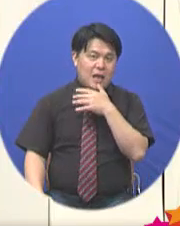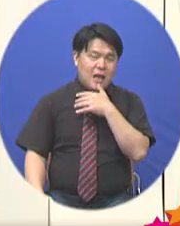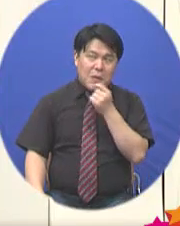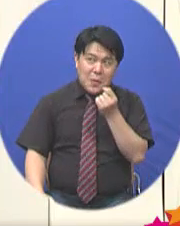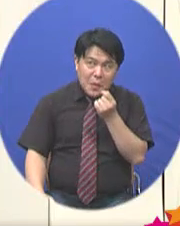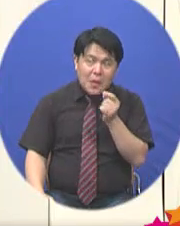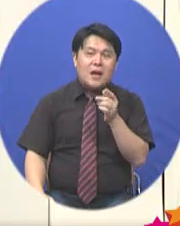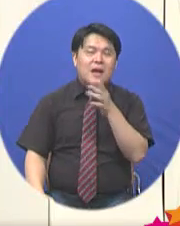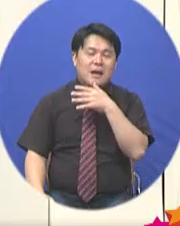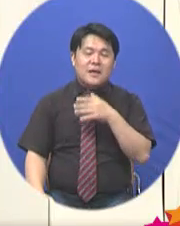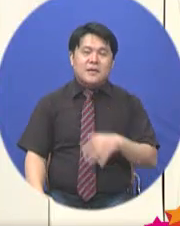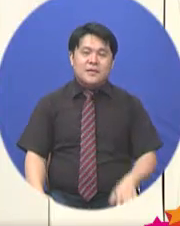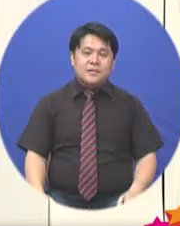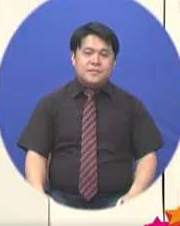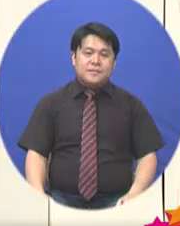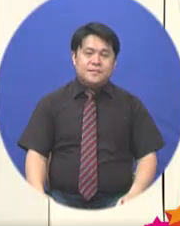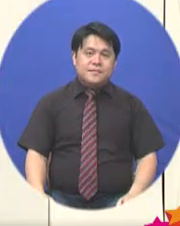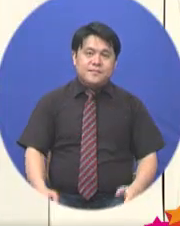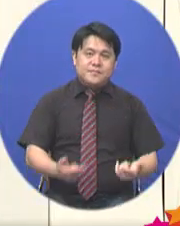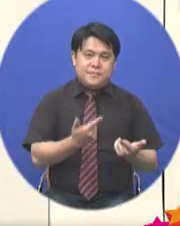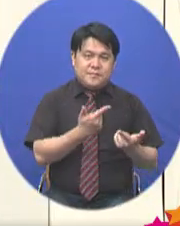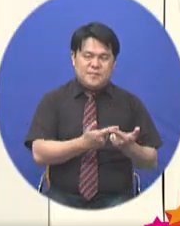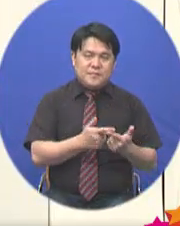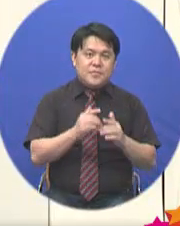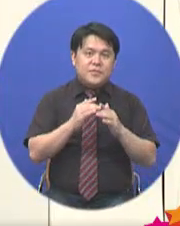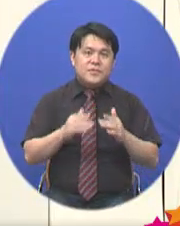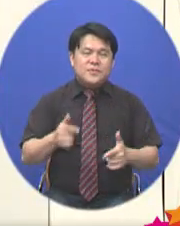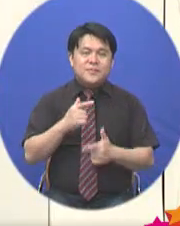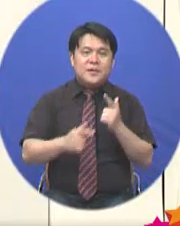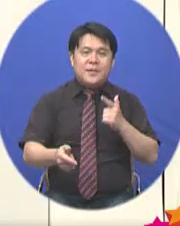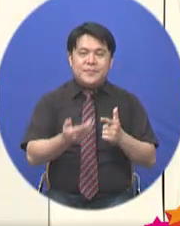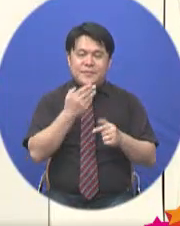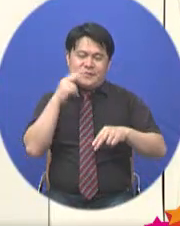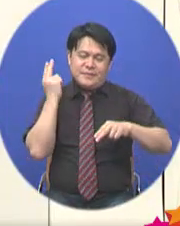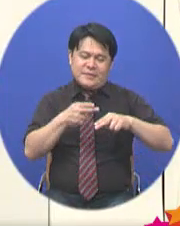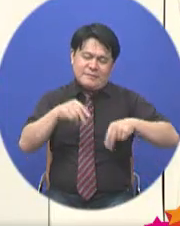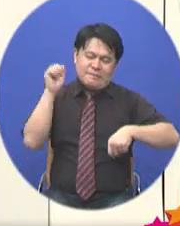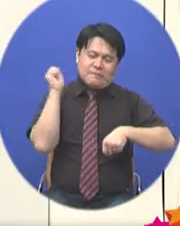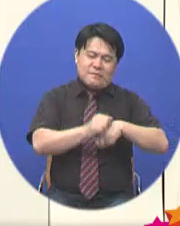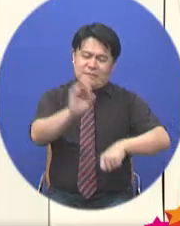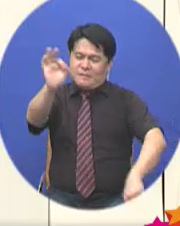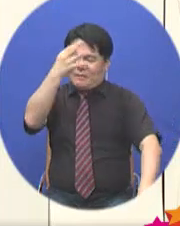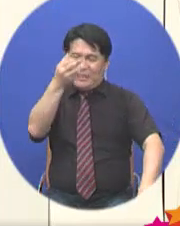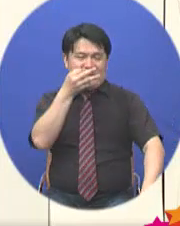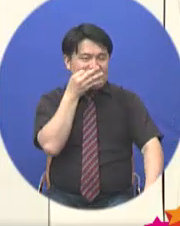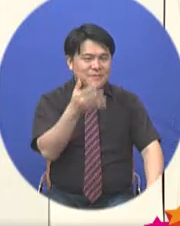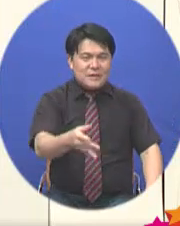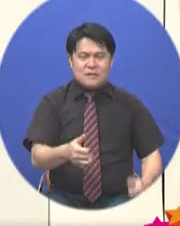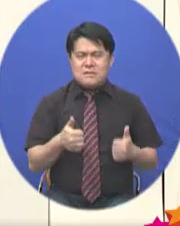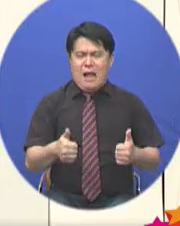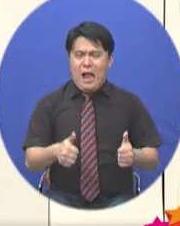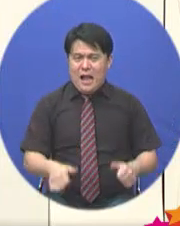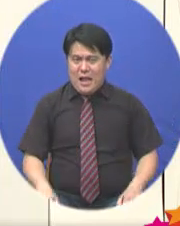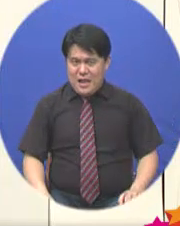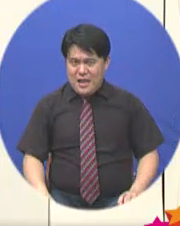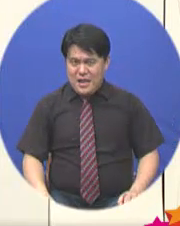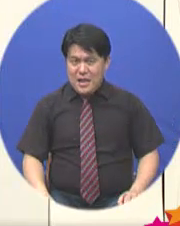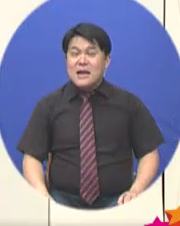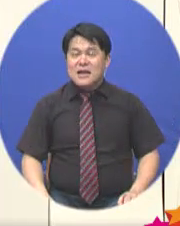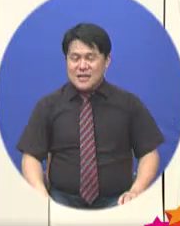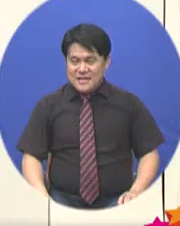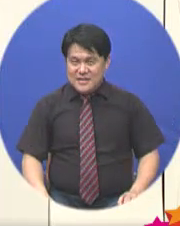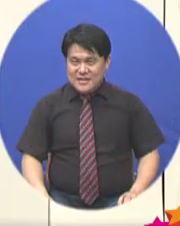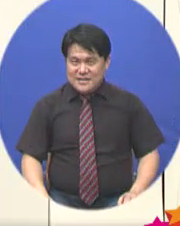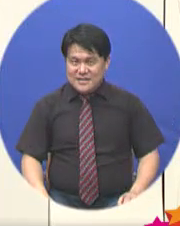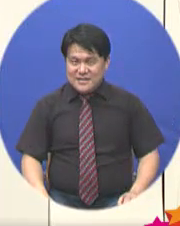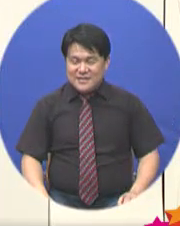들린다. 그냥 부산에서 전라도 목포에 그냥 음식 솜씨를 보여줘서 그냥 쫙 저기 하지. 그냥 음식 그러면 전 목포 아닙니까? 예,